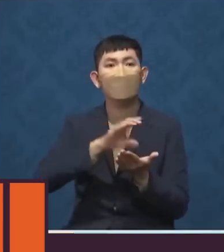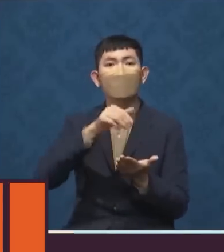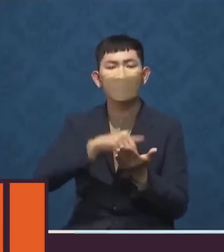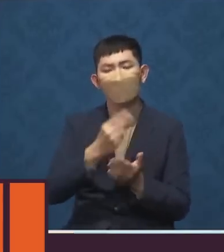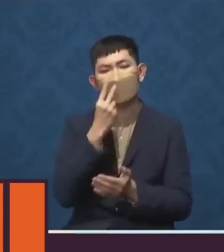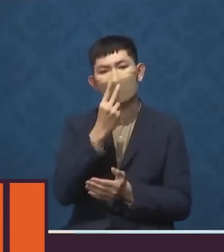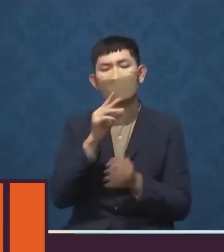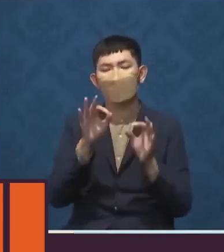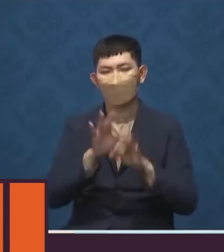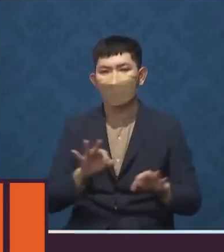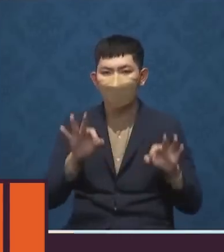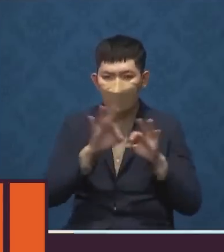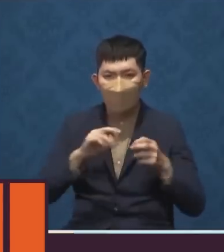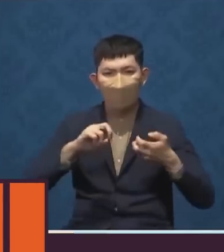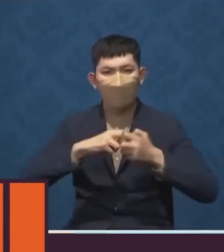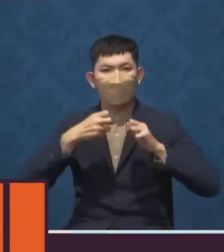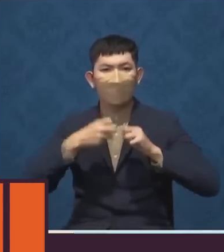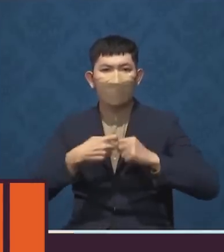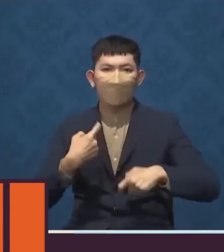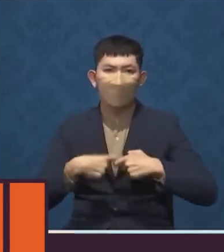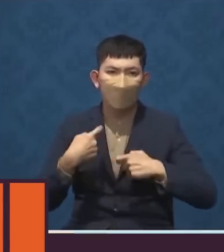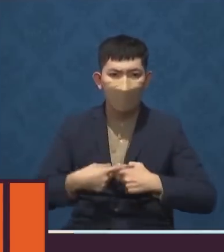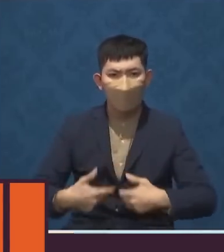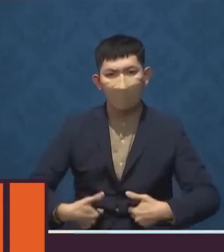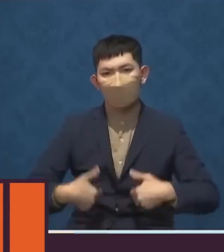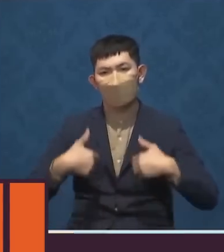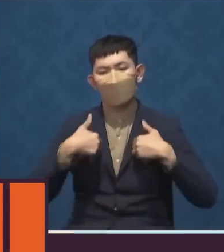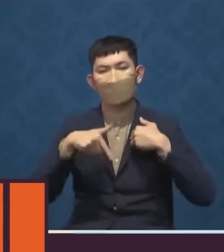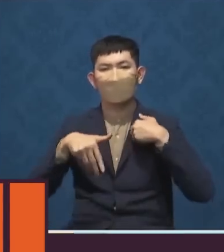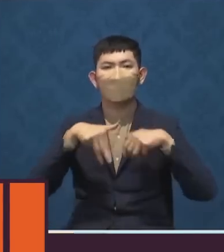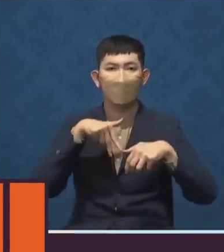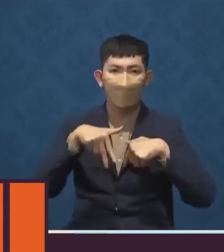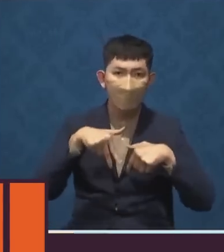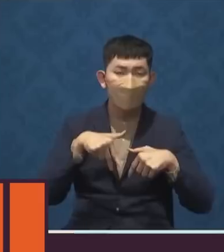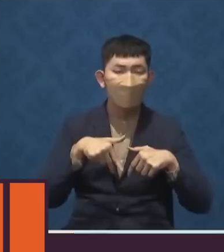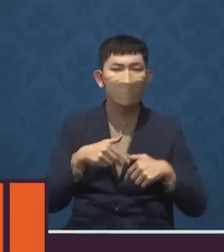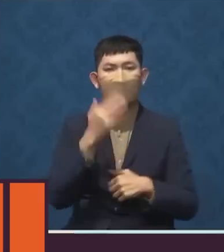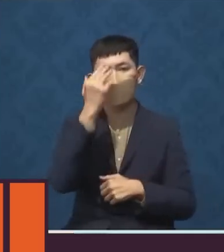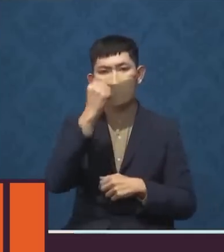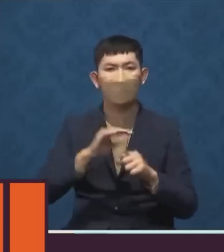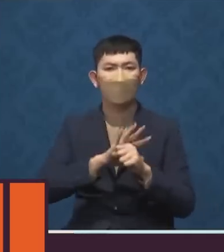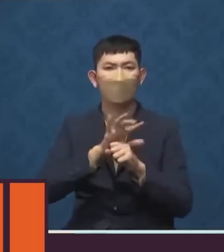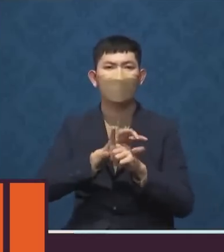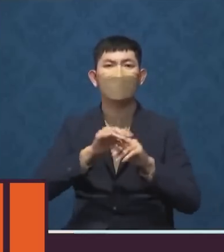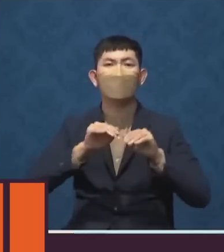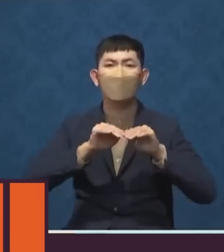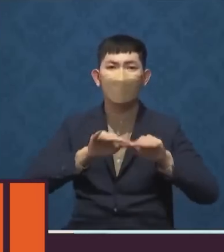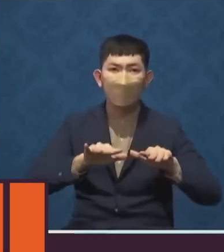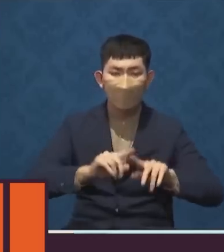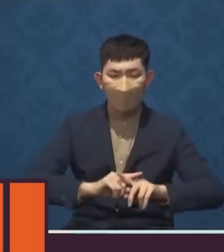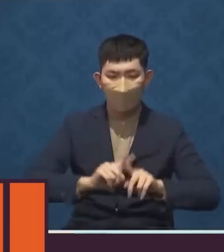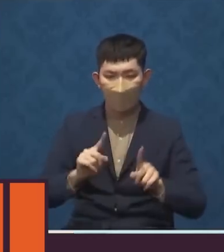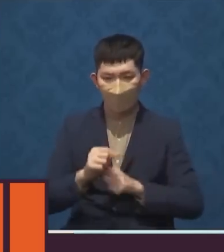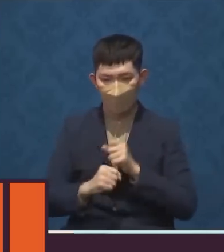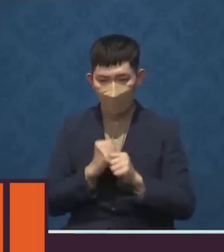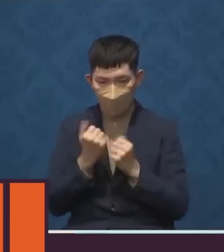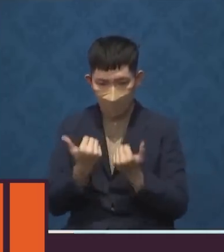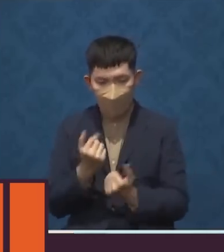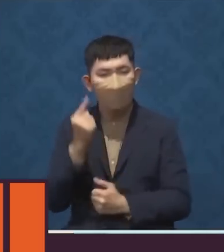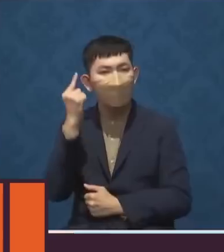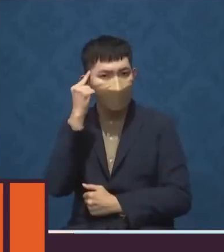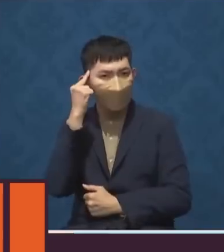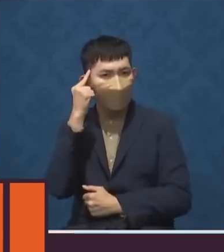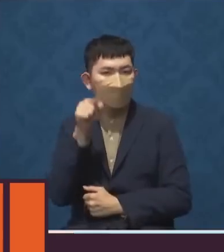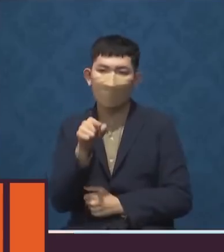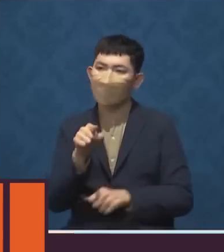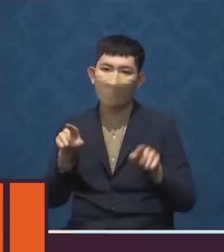ความจำเป็น พูดถึความทกยากระบาดของพี่น้ประชาชน โยเพราอยยิ่งจสถานการณโควิดแต่ปีนี้เรารู้ก็ครับ วเราทำแบบ